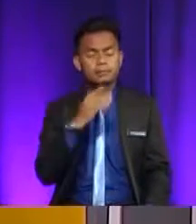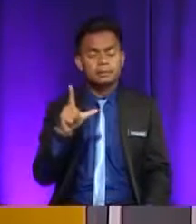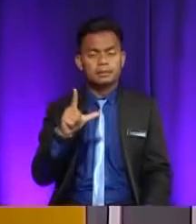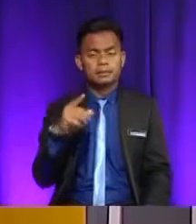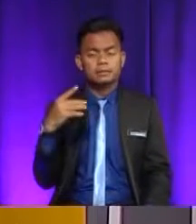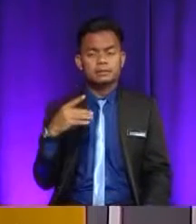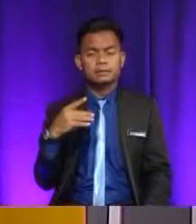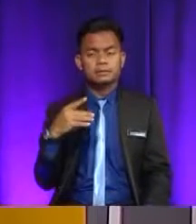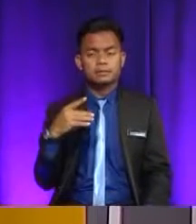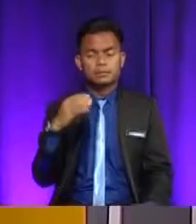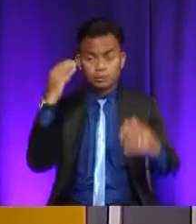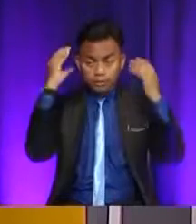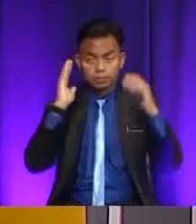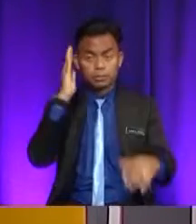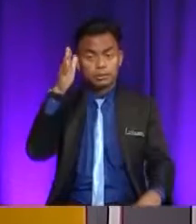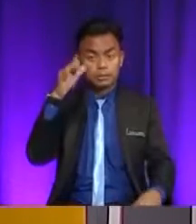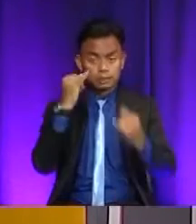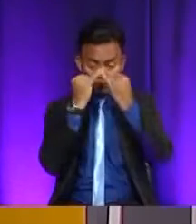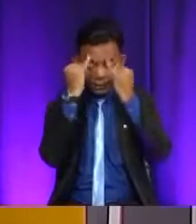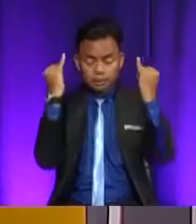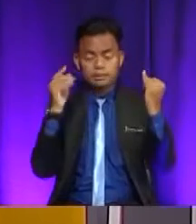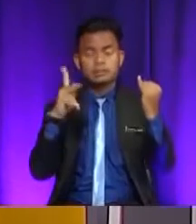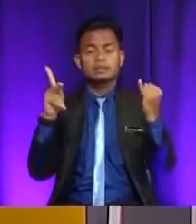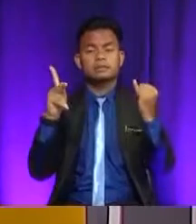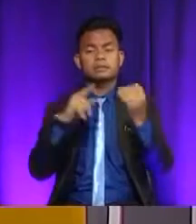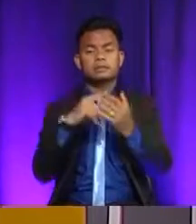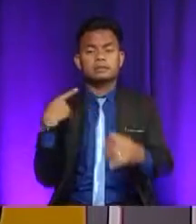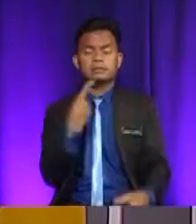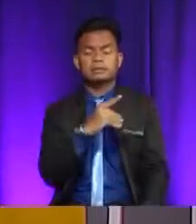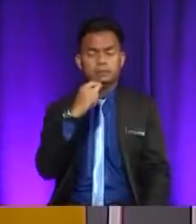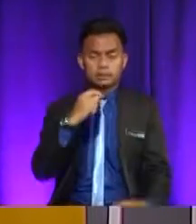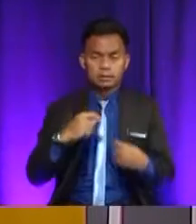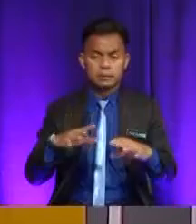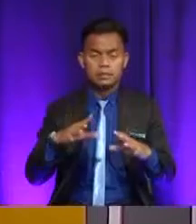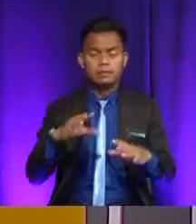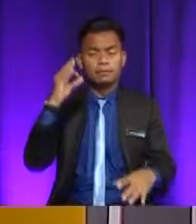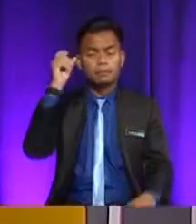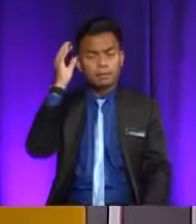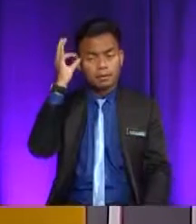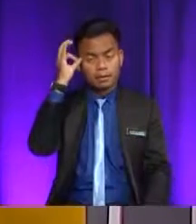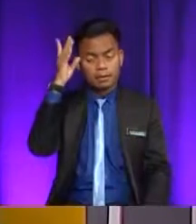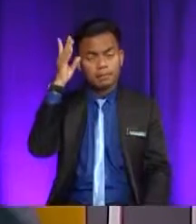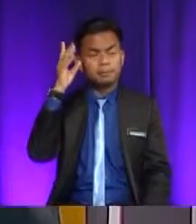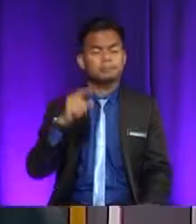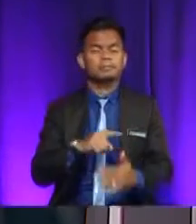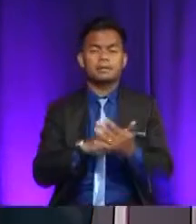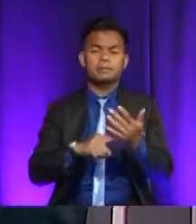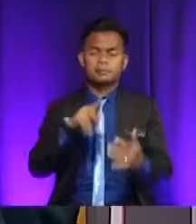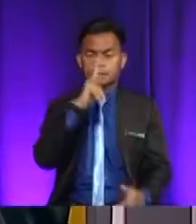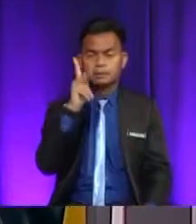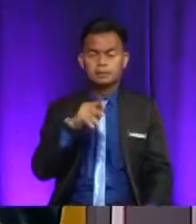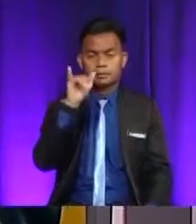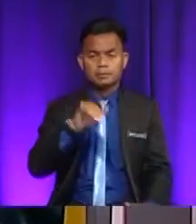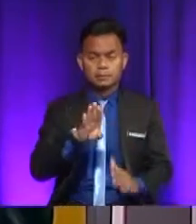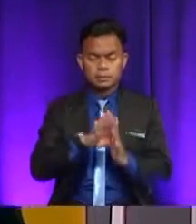sudah paham fenomena yang terjadi tapi apakah sebaliknya Oke mete-matic di sebaliknya Senang saja kita ada satu